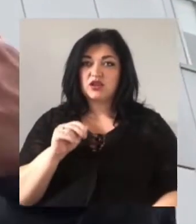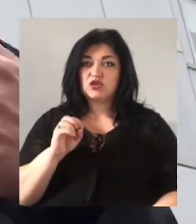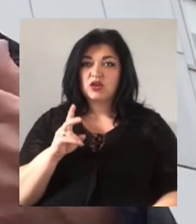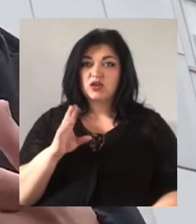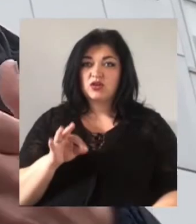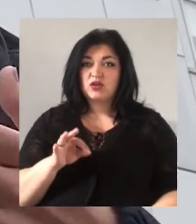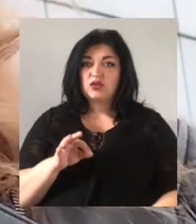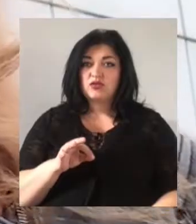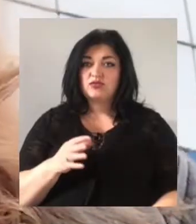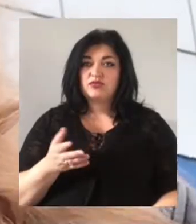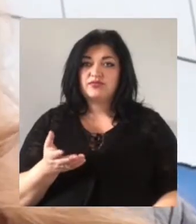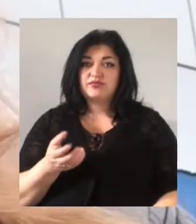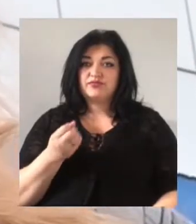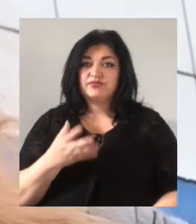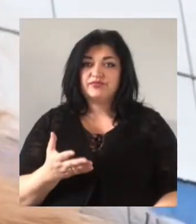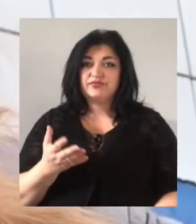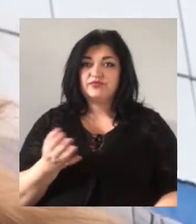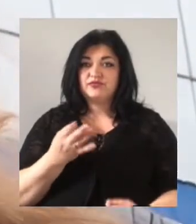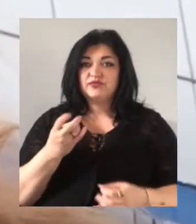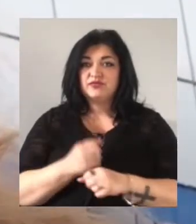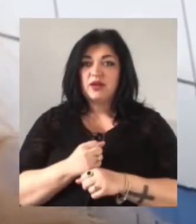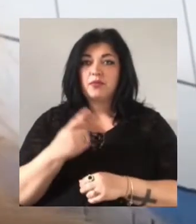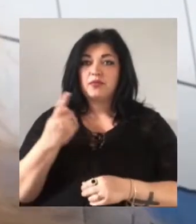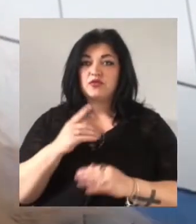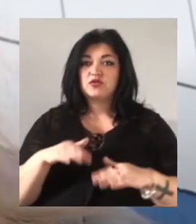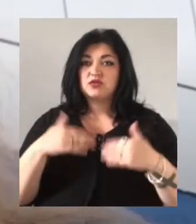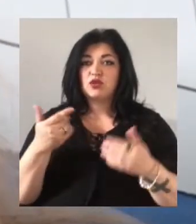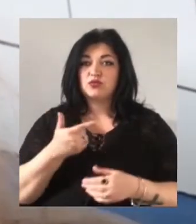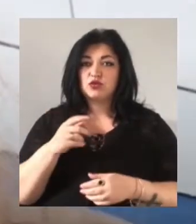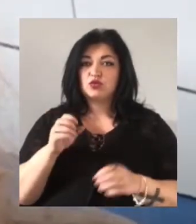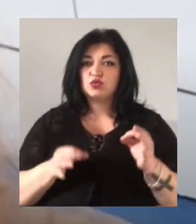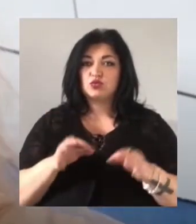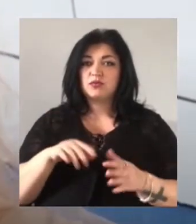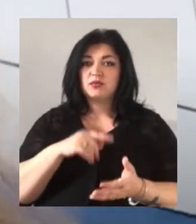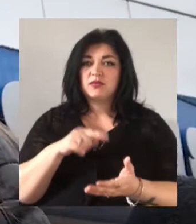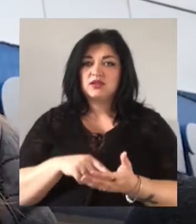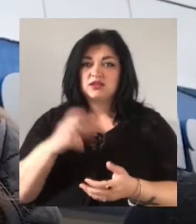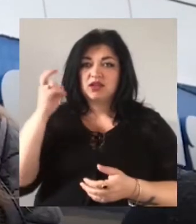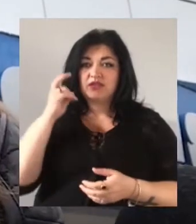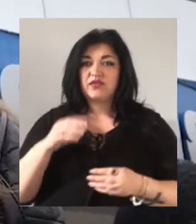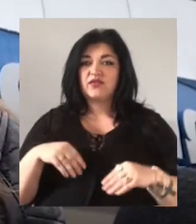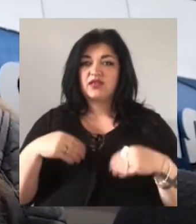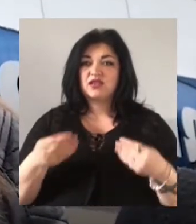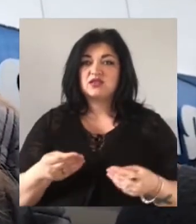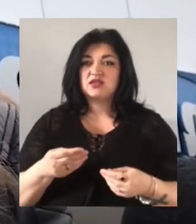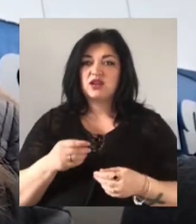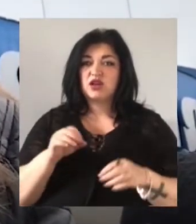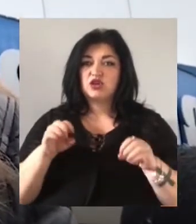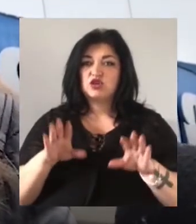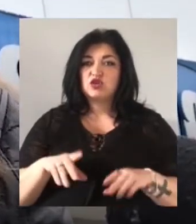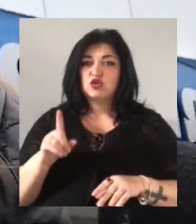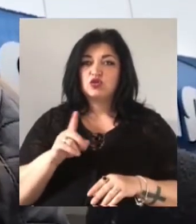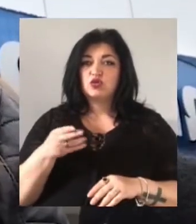поубивав кінематографіста в Одесі. Перша інстанція господарського суду міста Києва винесла рішення щодо того, щоб